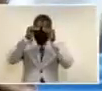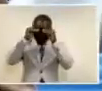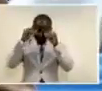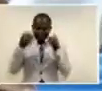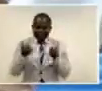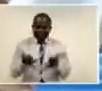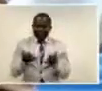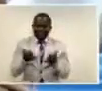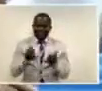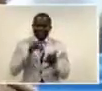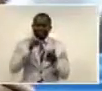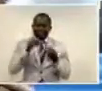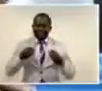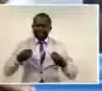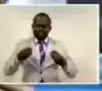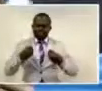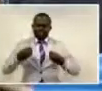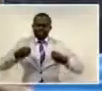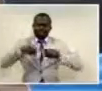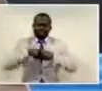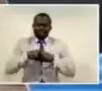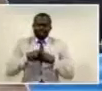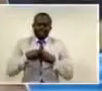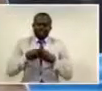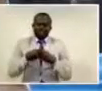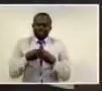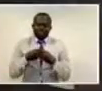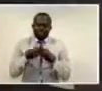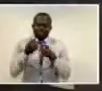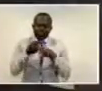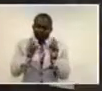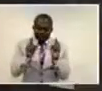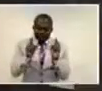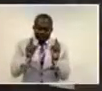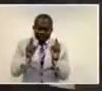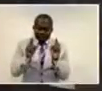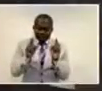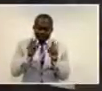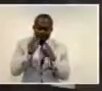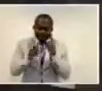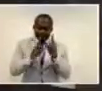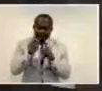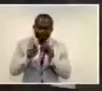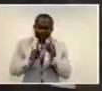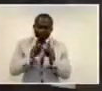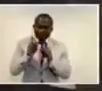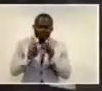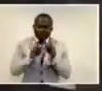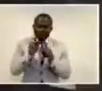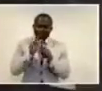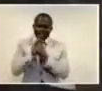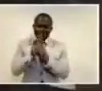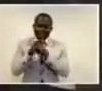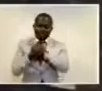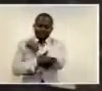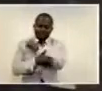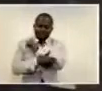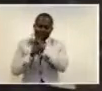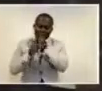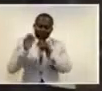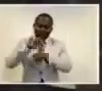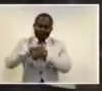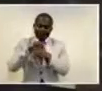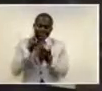wanje ndani forme ari kwiga yambaye ariko abenshi bagiye biba abantu